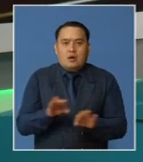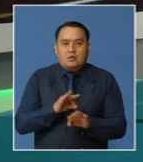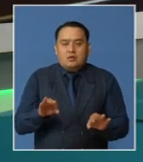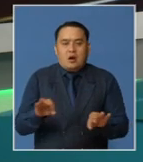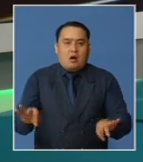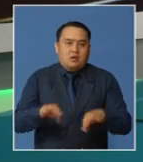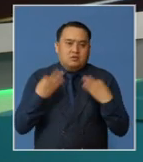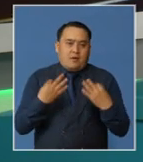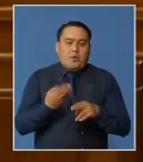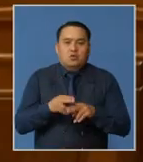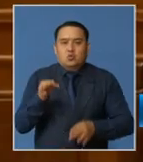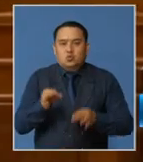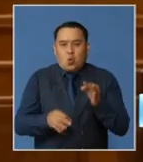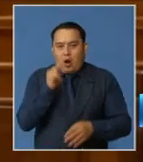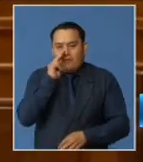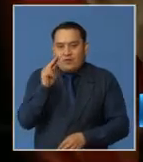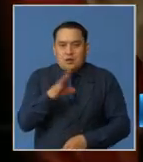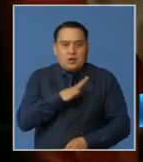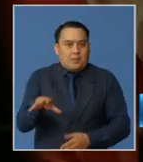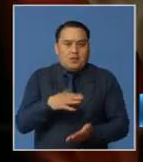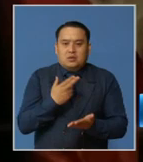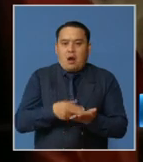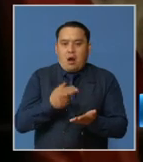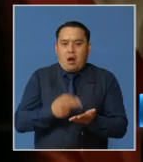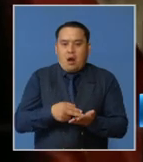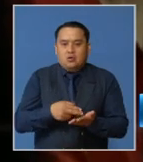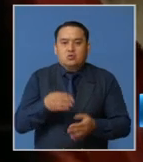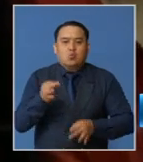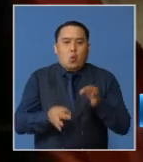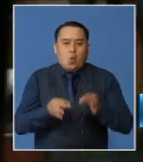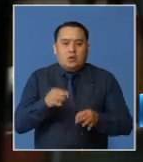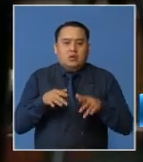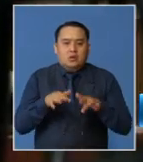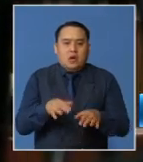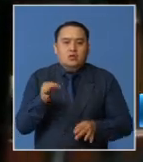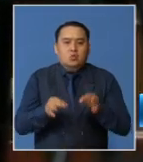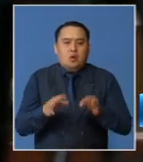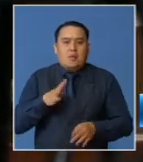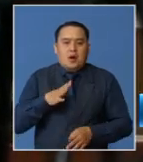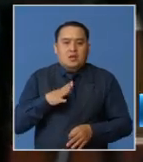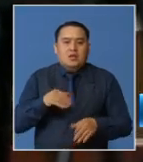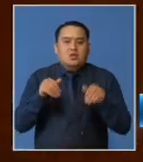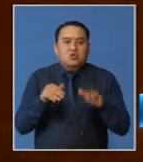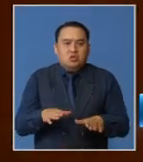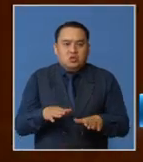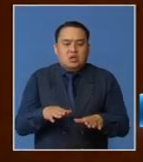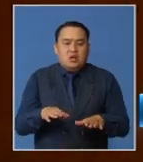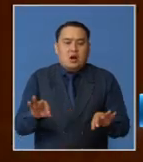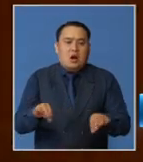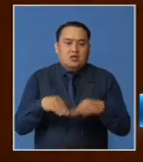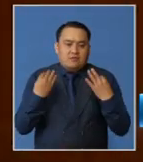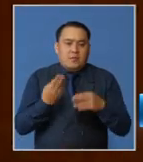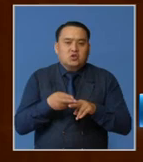оправдана. Выдвинутые против нее обвинения не были доказаны. В апелляционном суде по делу певицы судья вынес решение об оправдании.